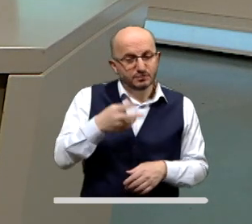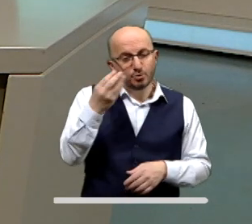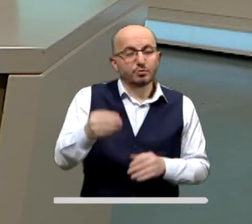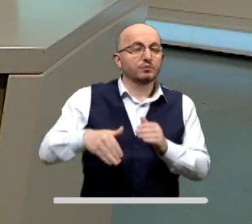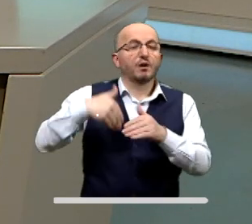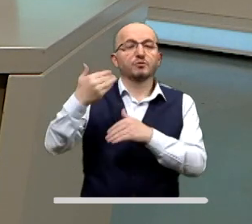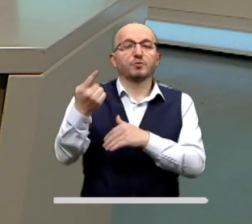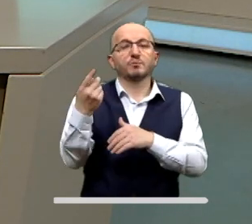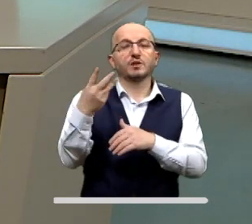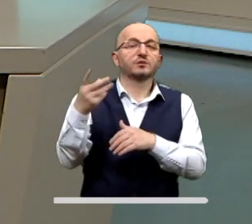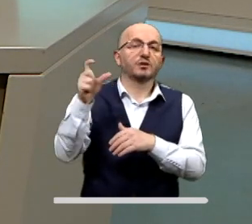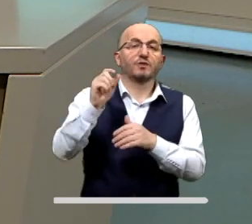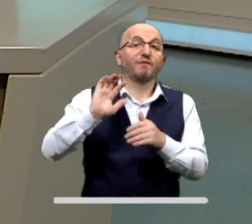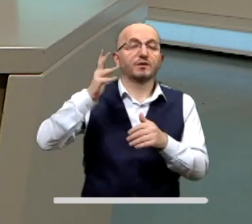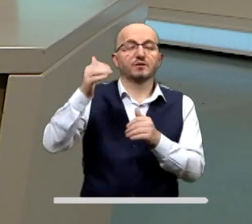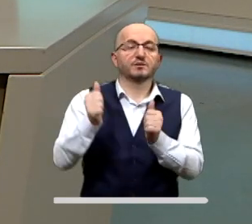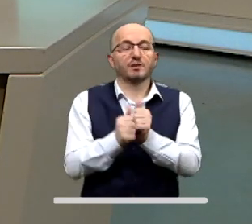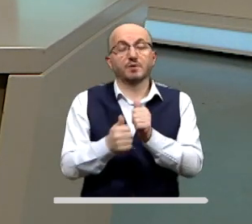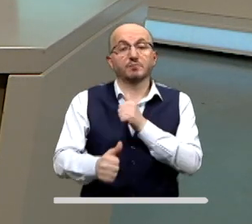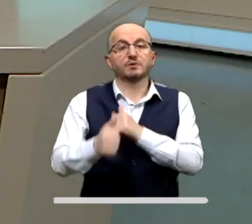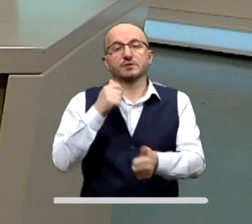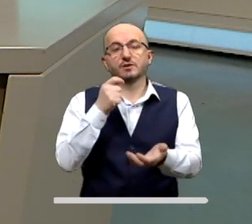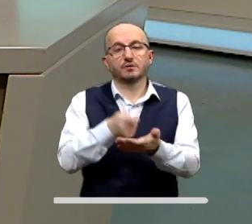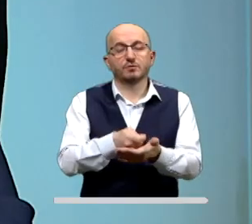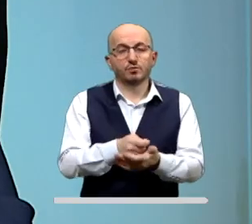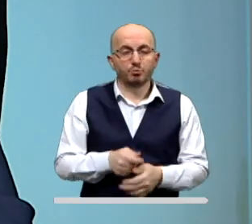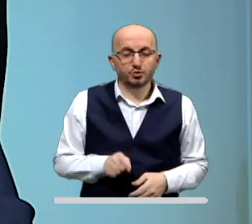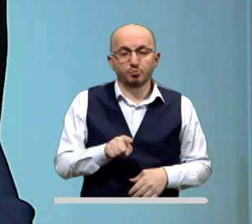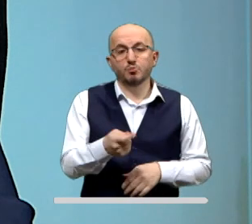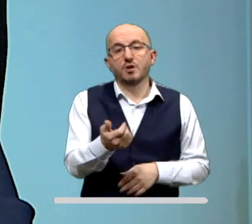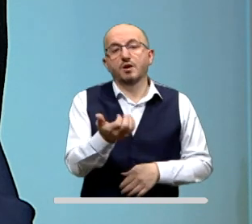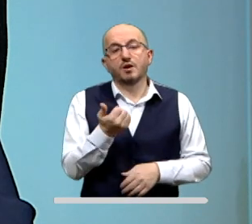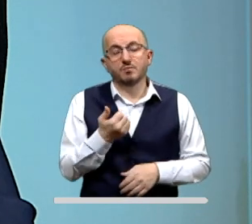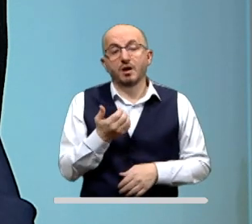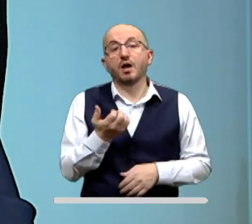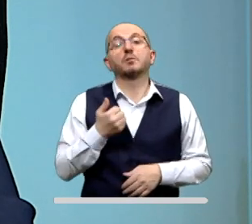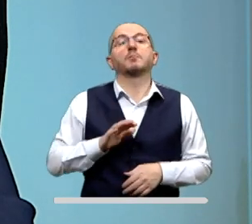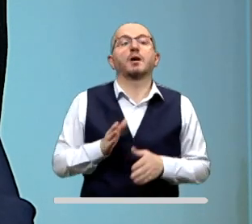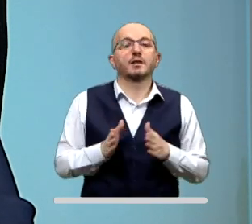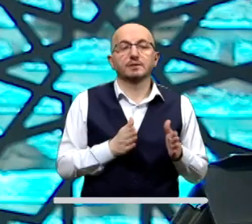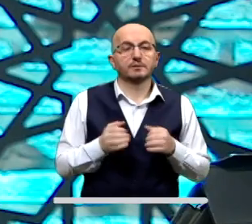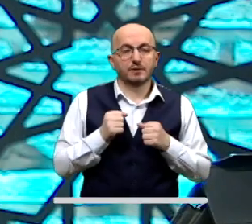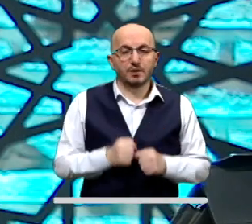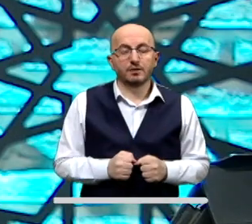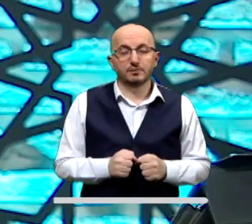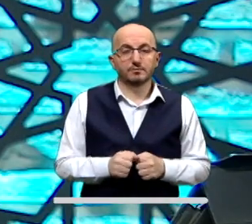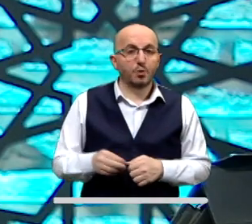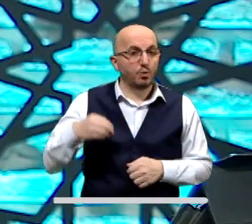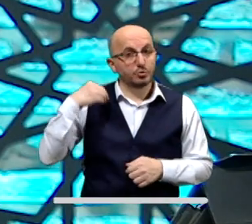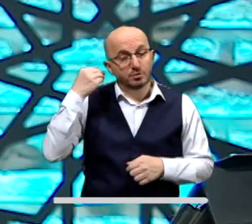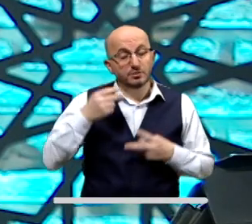daha sonra Birkaç ay sonra da fazlasıyla beraber bize geri yatırılıyormuş bu parayı almakla almamak arasında kaldım hocamız